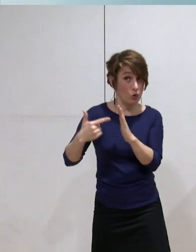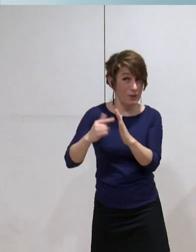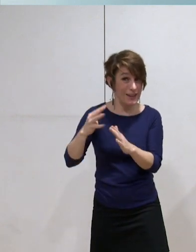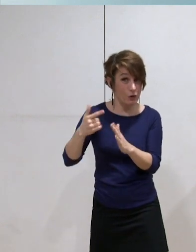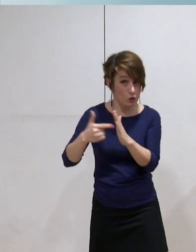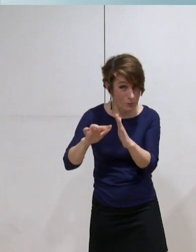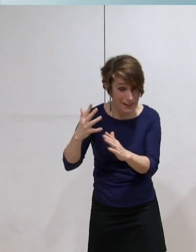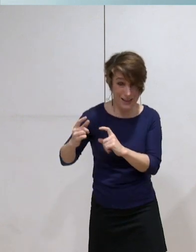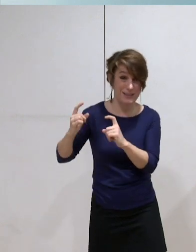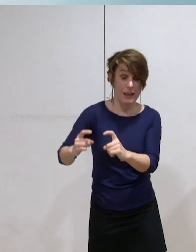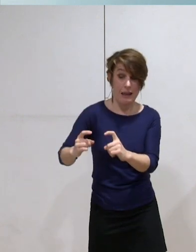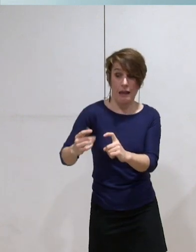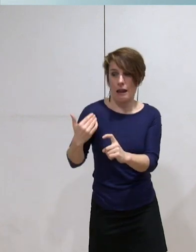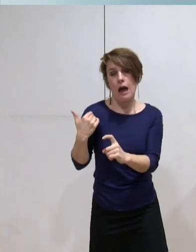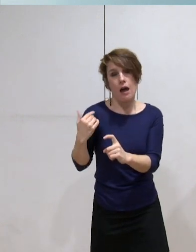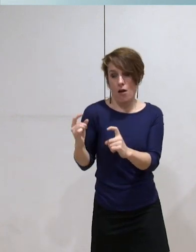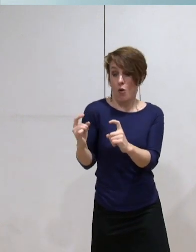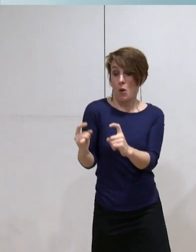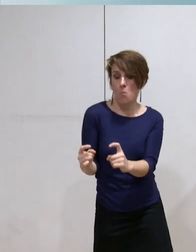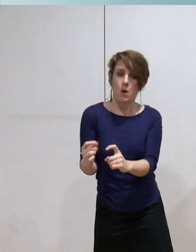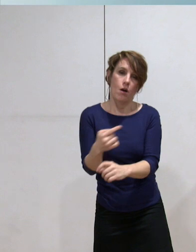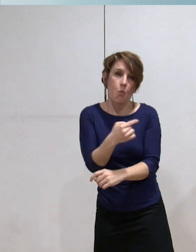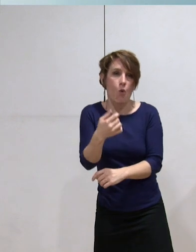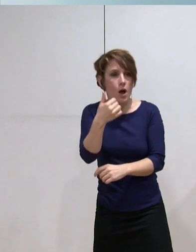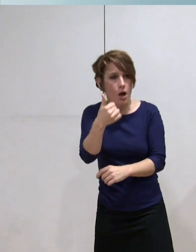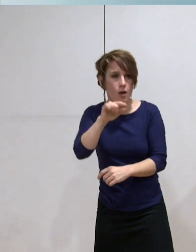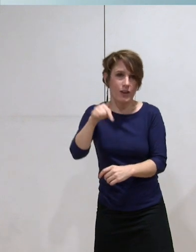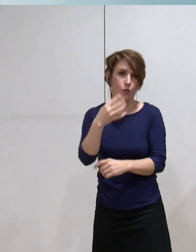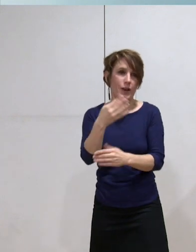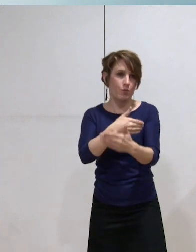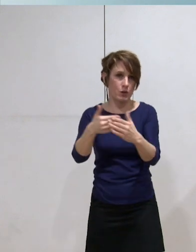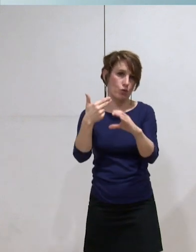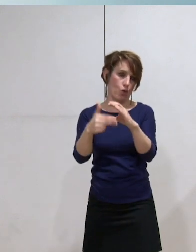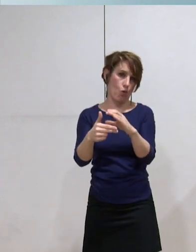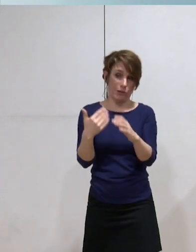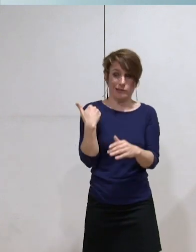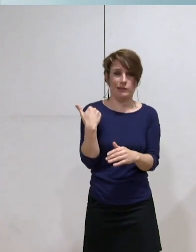et à peine 1,15 million d'euros entre 2015 et 2016